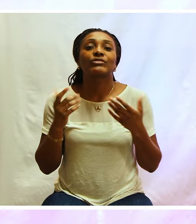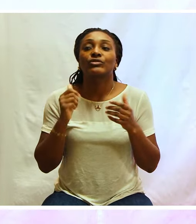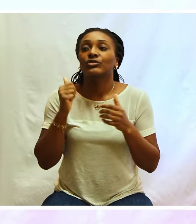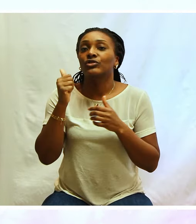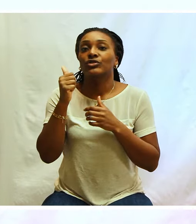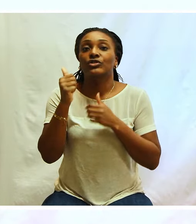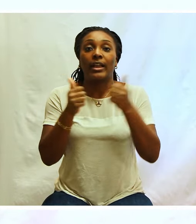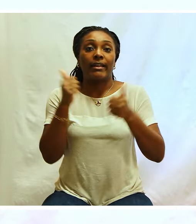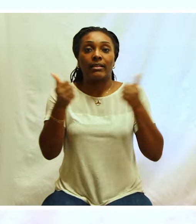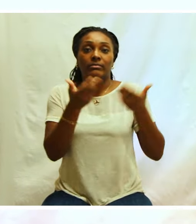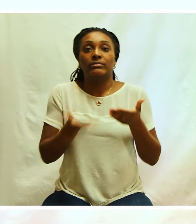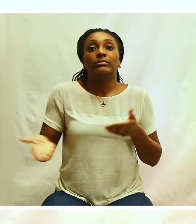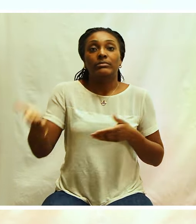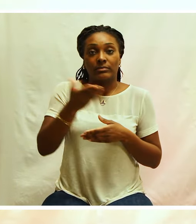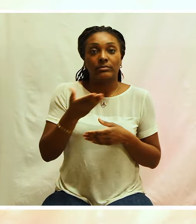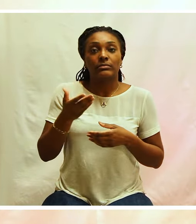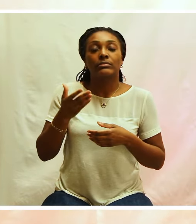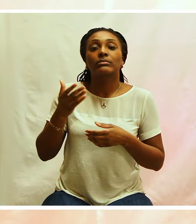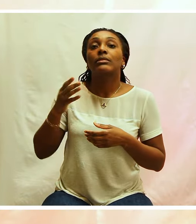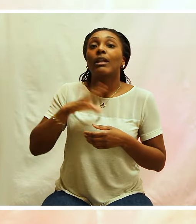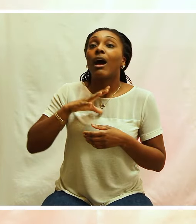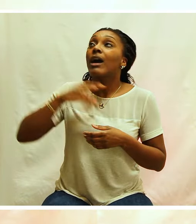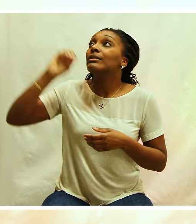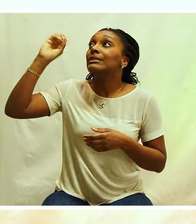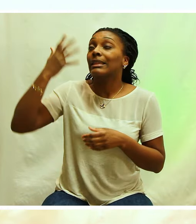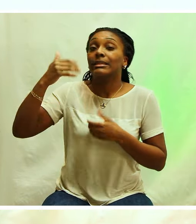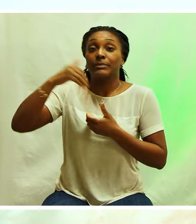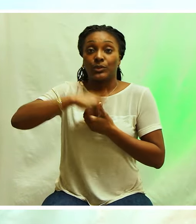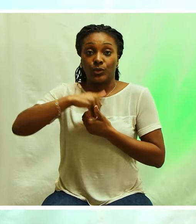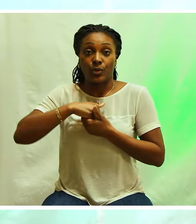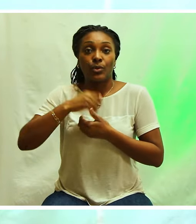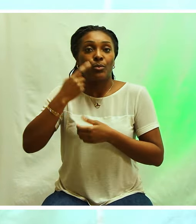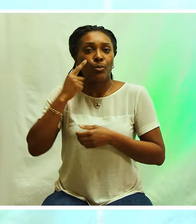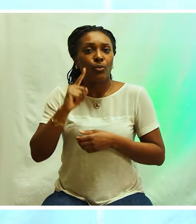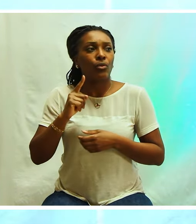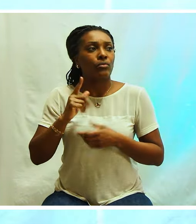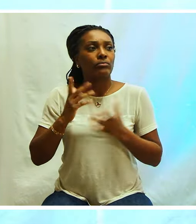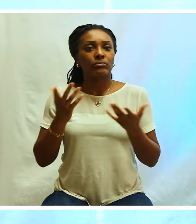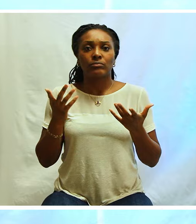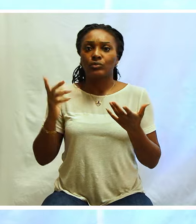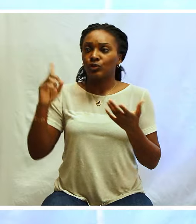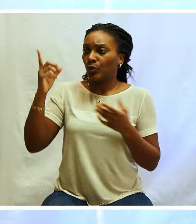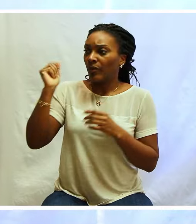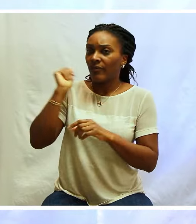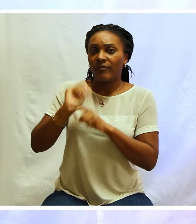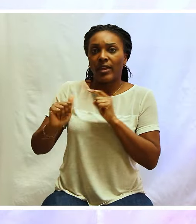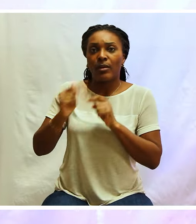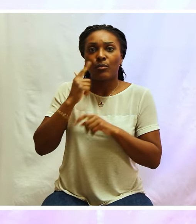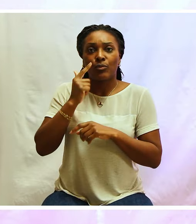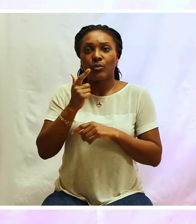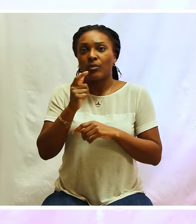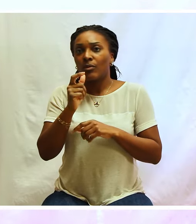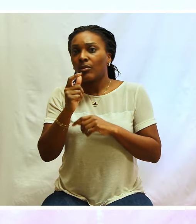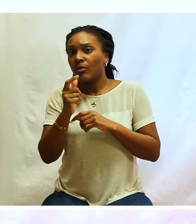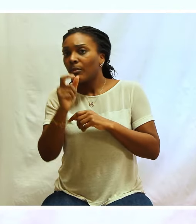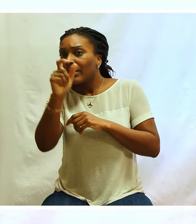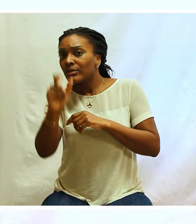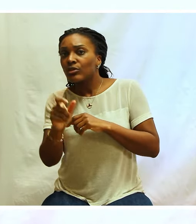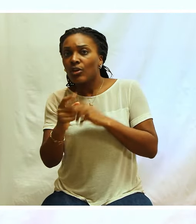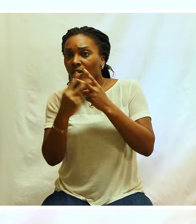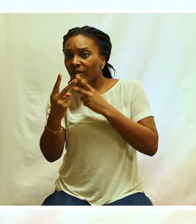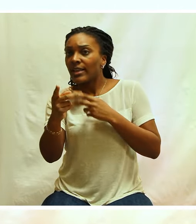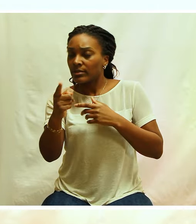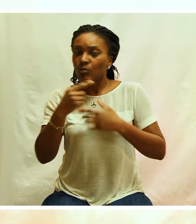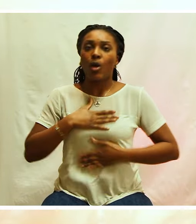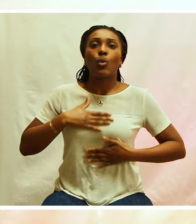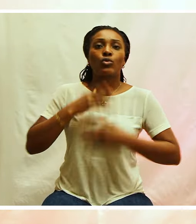a reçu l'Esprit de Dieu pour qu'on marche dans l'appréciation de ce que Dieu fait dans la vie de l'autre. Est-ce que